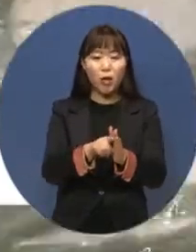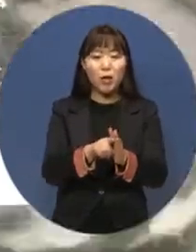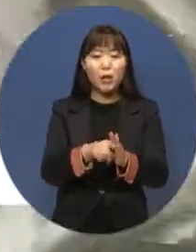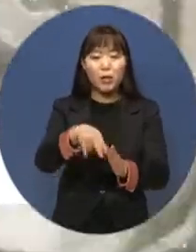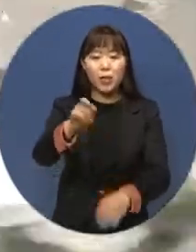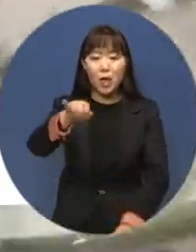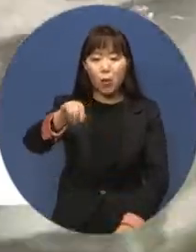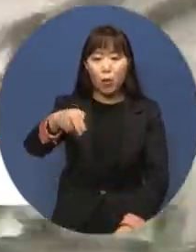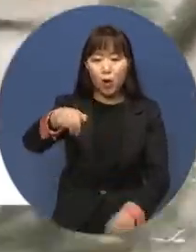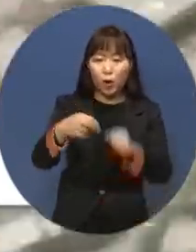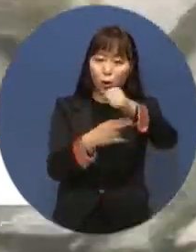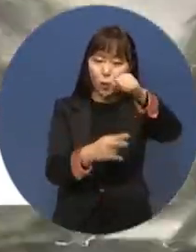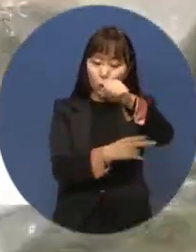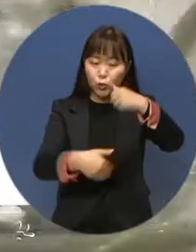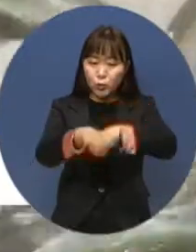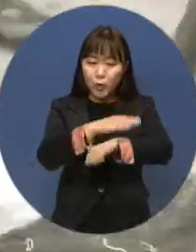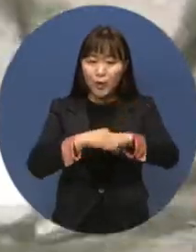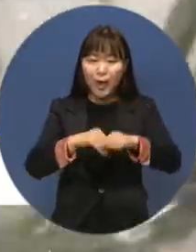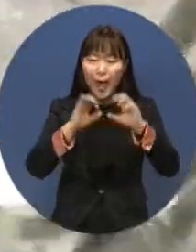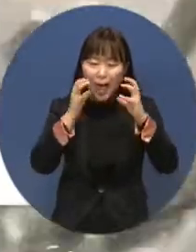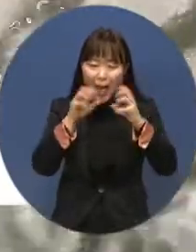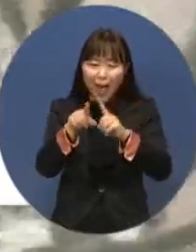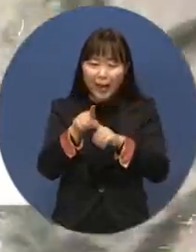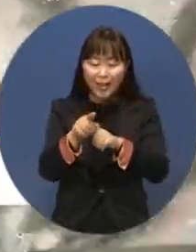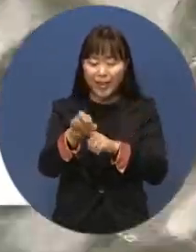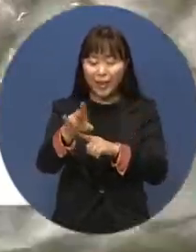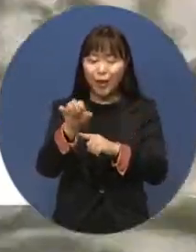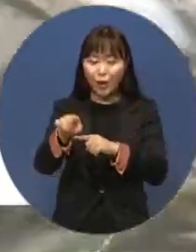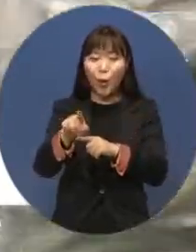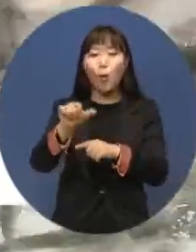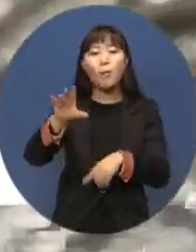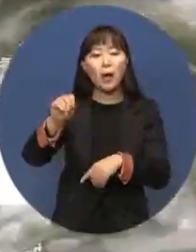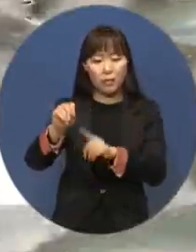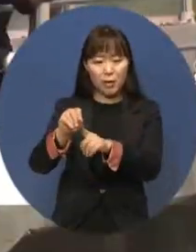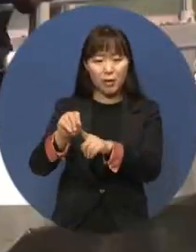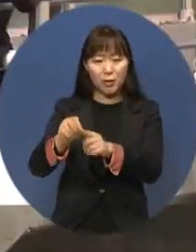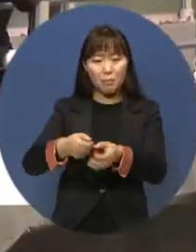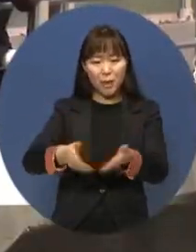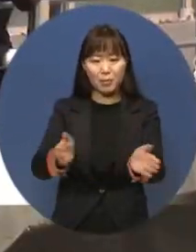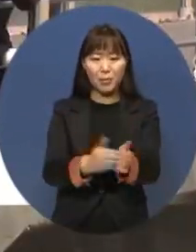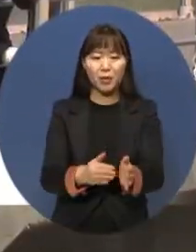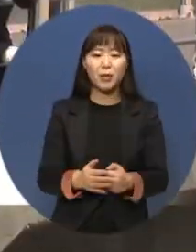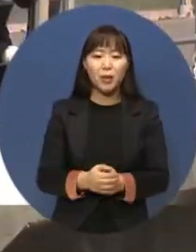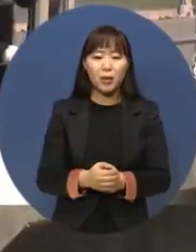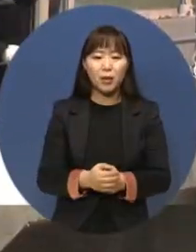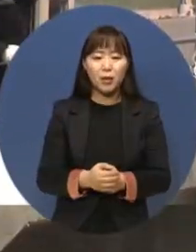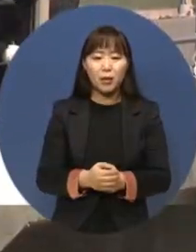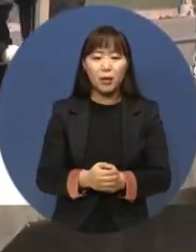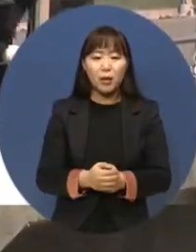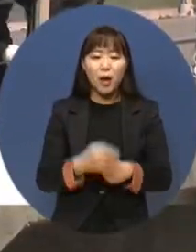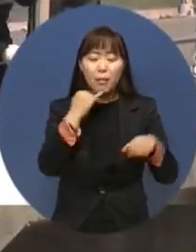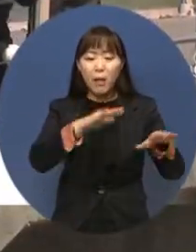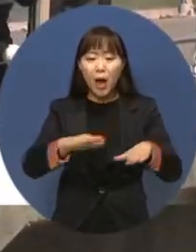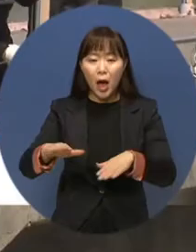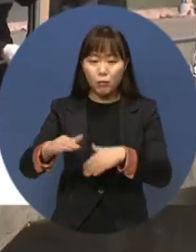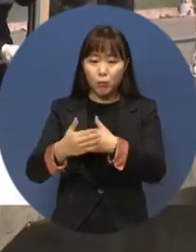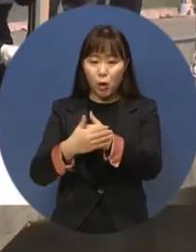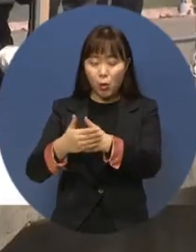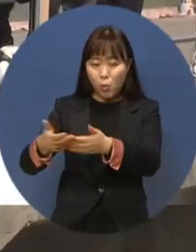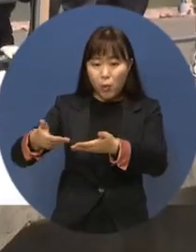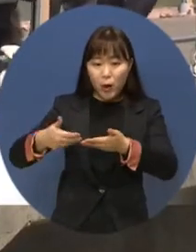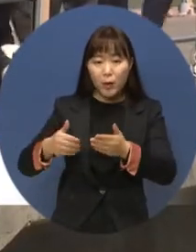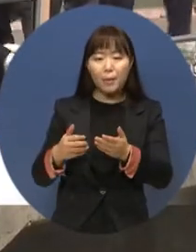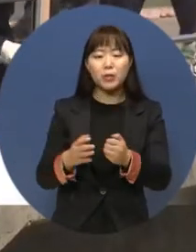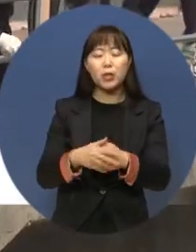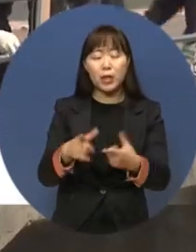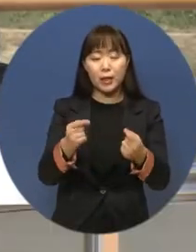세월교 인근에서 어린 연어 5만 마리를 방류했습니다. 전라남도 해양수산과학원으로부터 지원받아